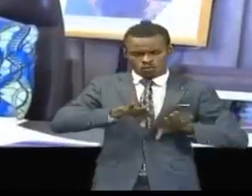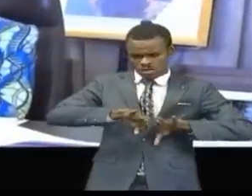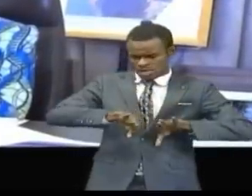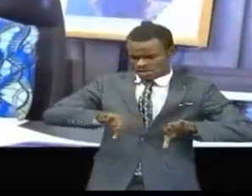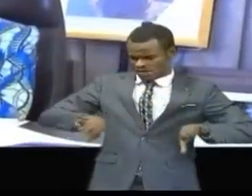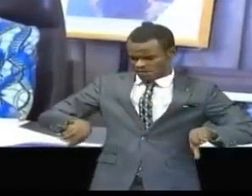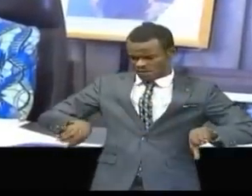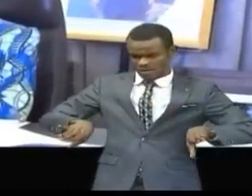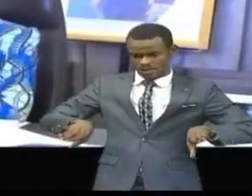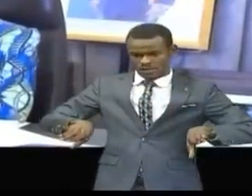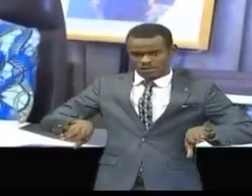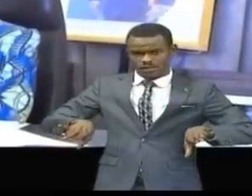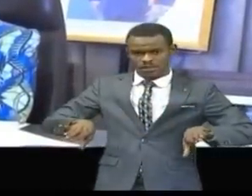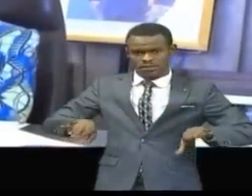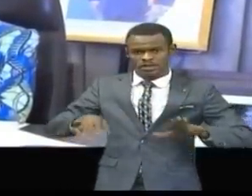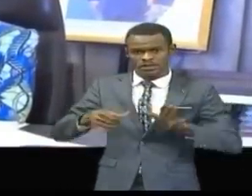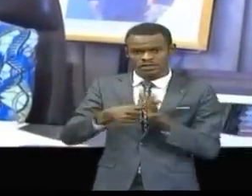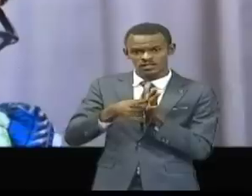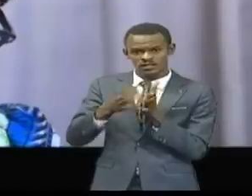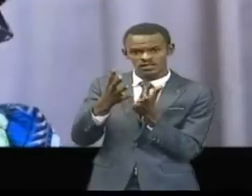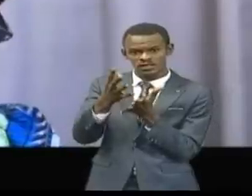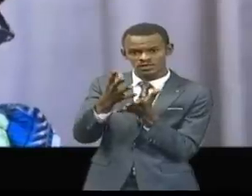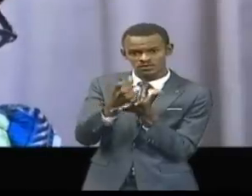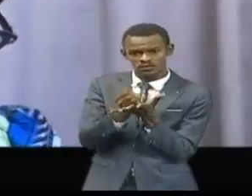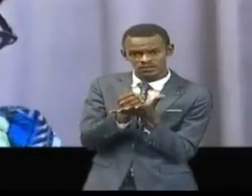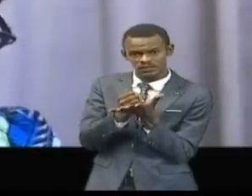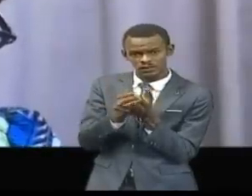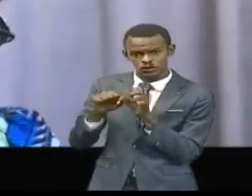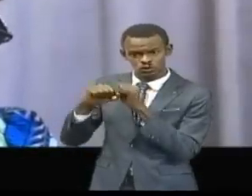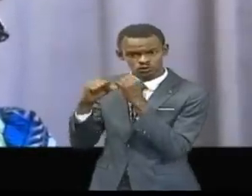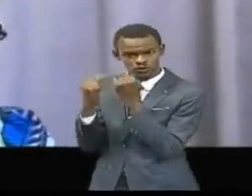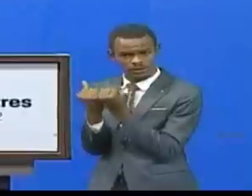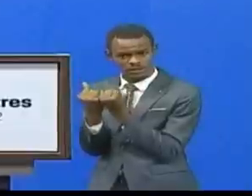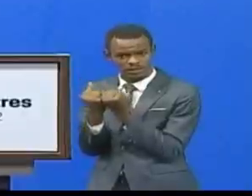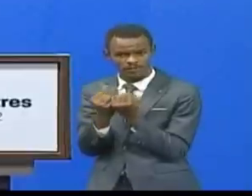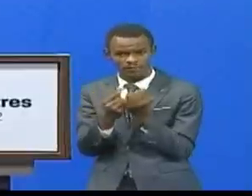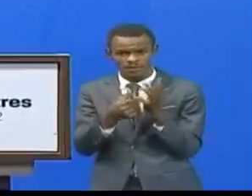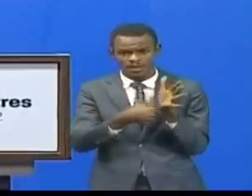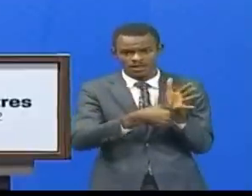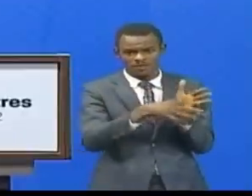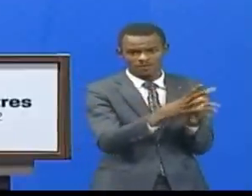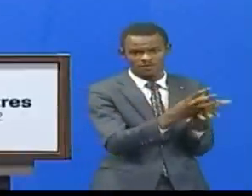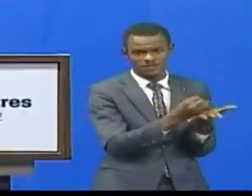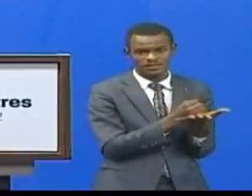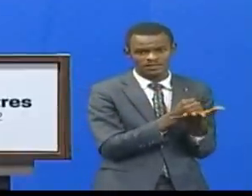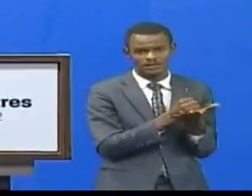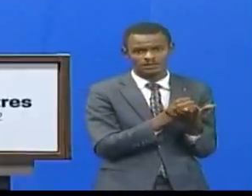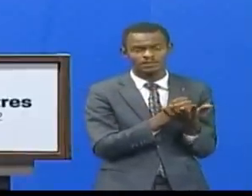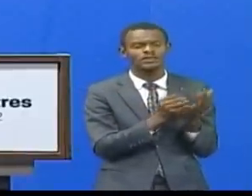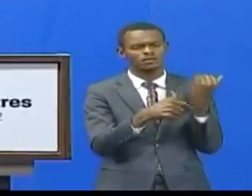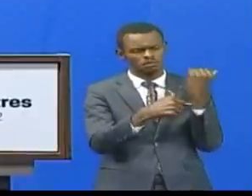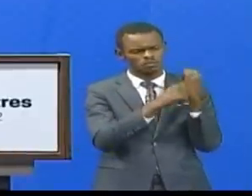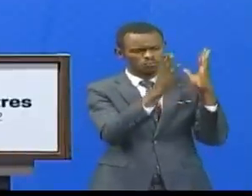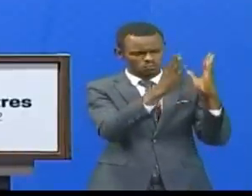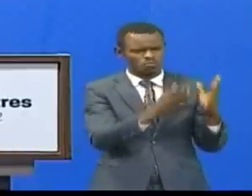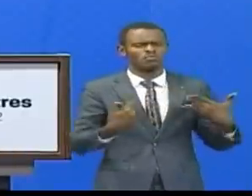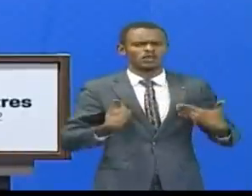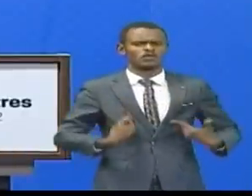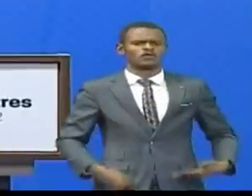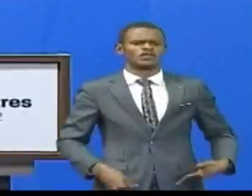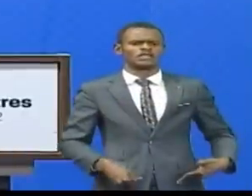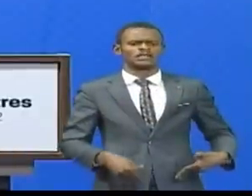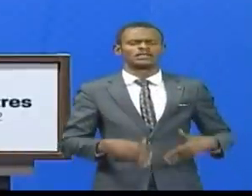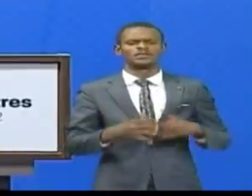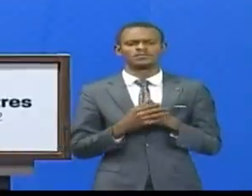et la fiscalité des personnes physiques, a souligné le ministre des Finances. C'est pourquoi le projet de loi